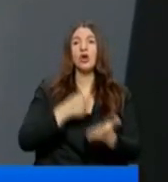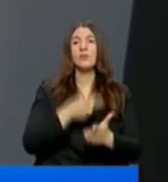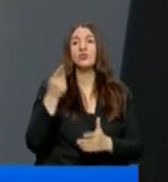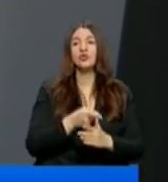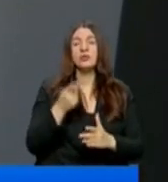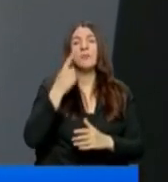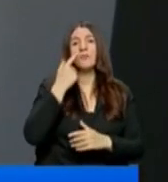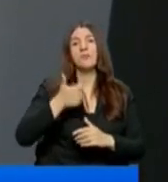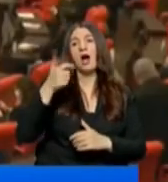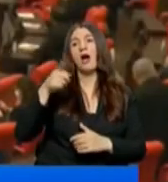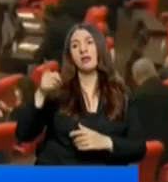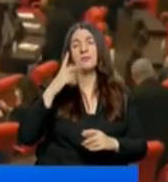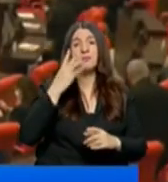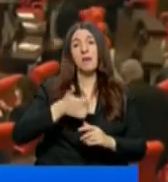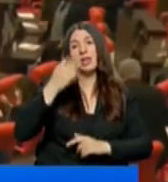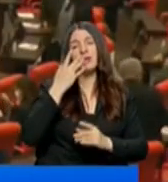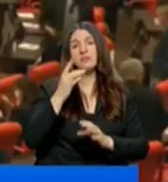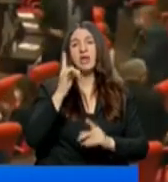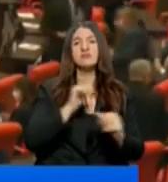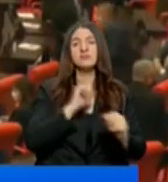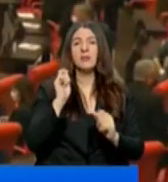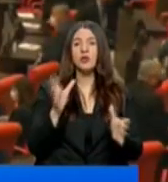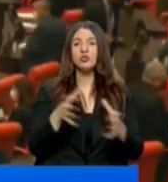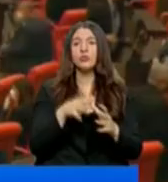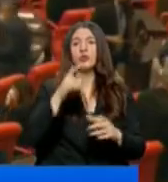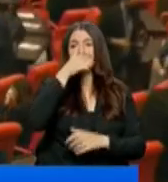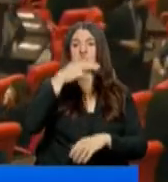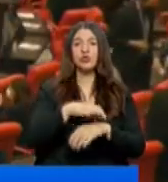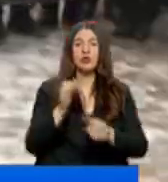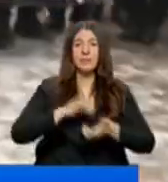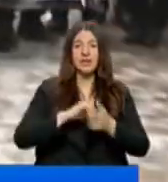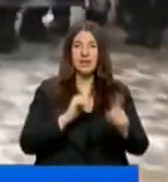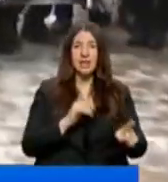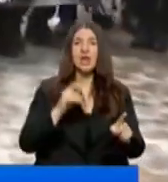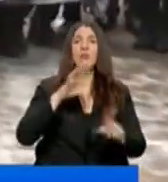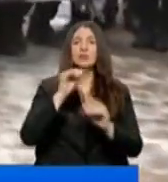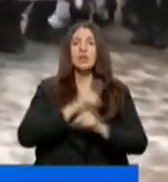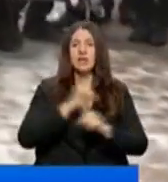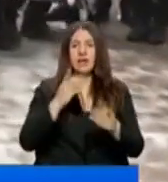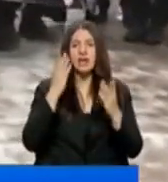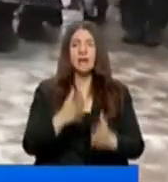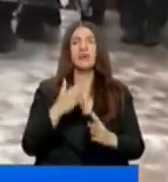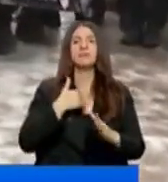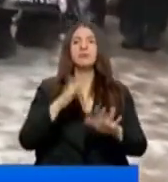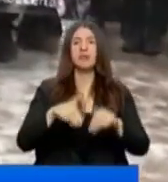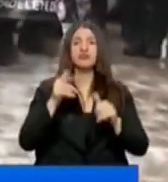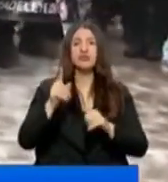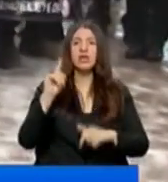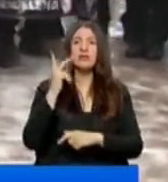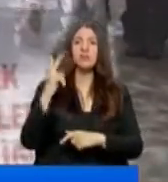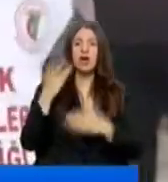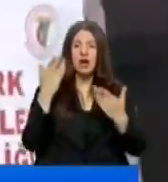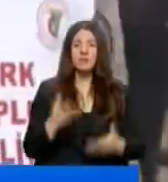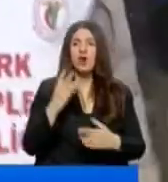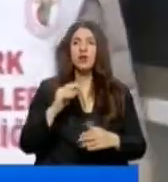oranını bakanlık belirleyecek. İlk tepkiyi veren örgütlerden Türk Tabipleri Birliği, tüm itirazlarımıza rağmen mecliste iktidar tarafından